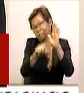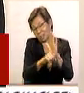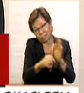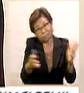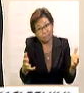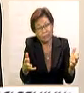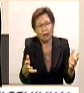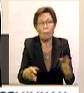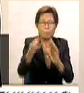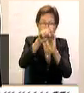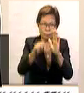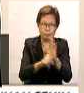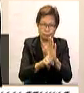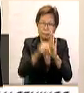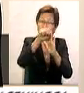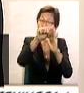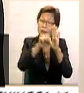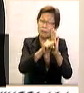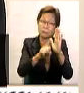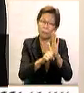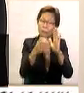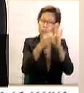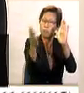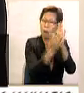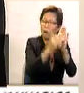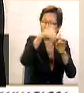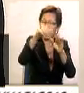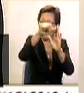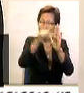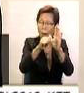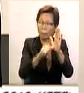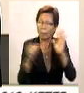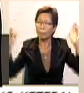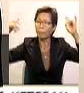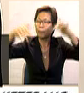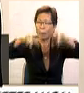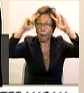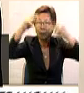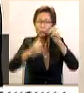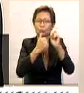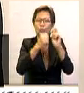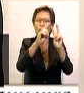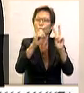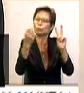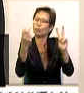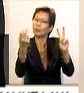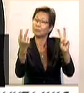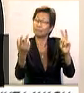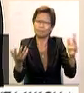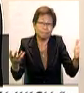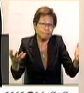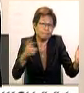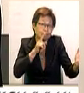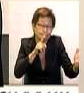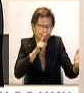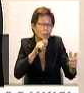itu adalah perkara yang dimaktubkan dalam Akta Perhimpunan Aman 2012. Jadi